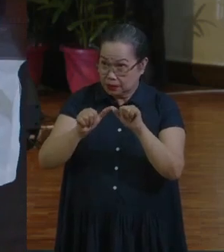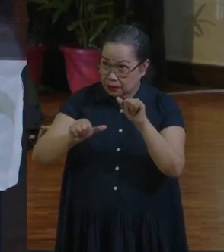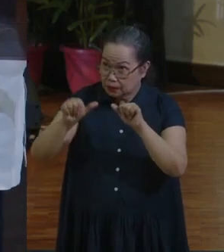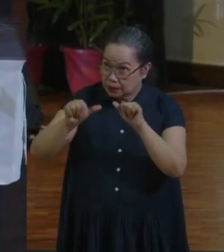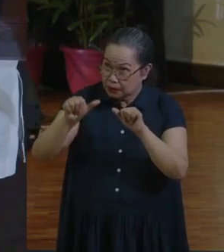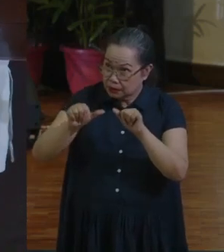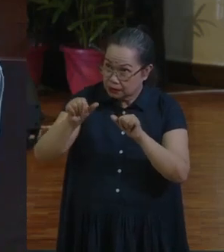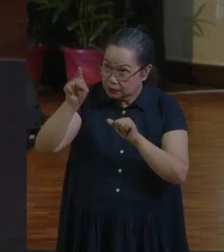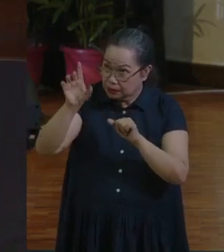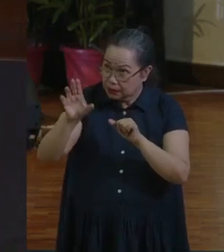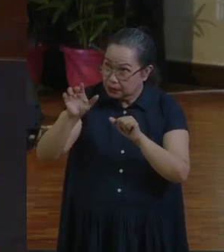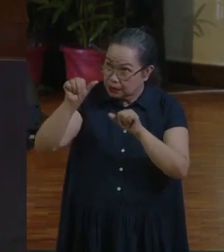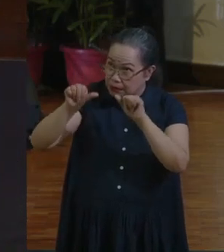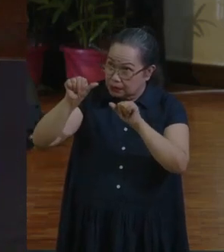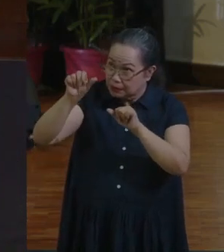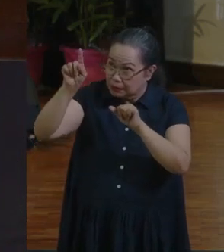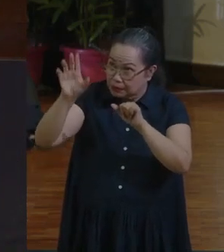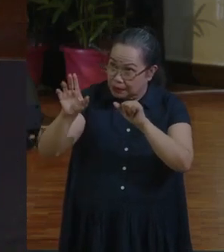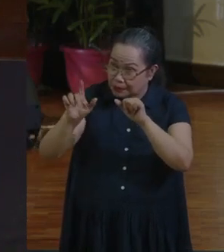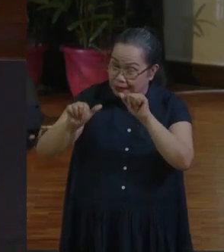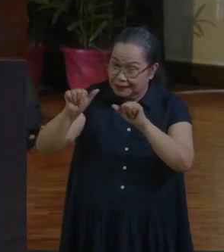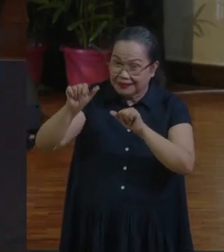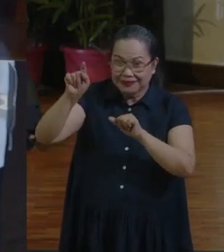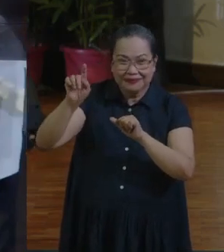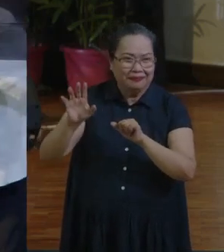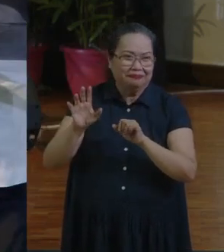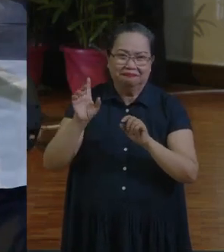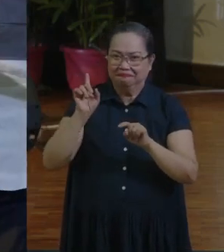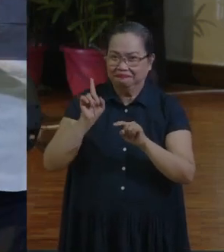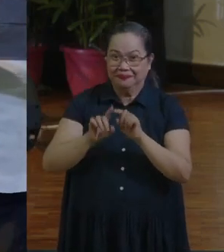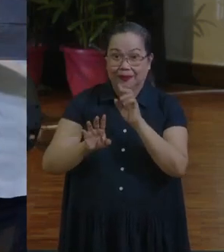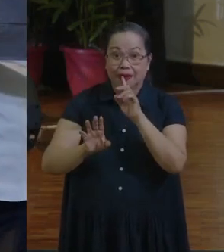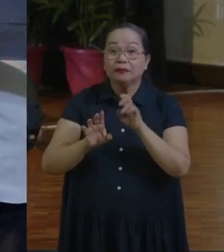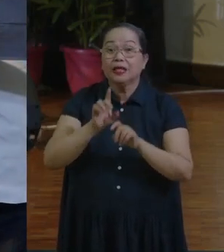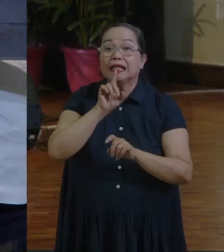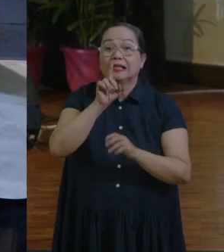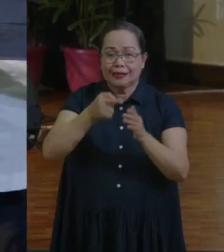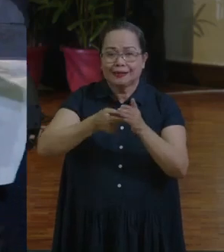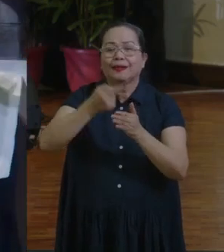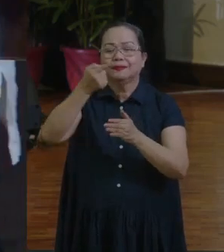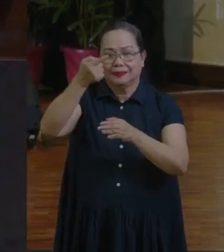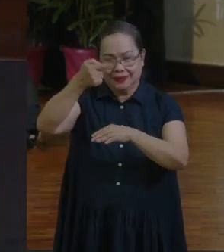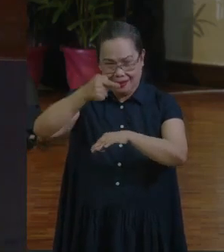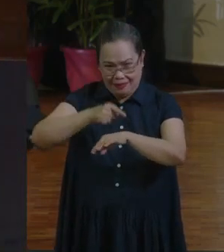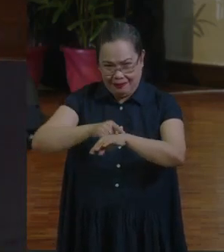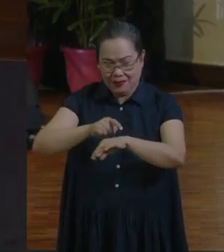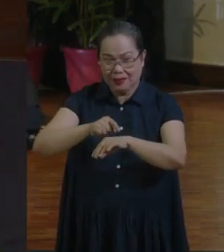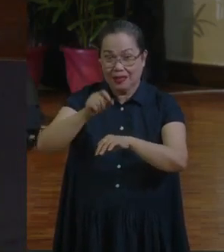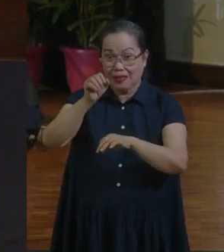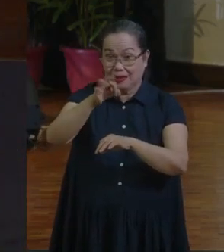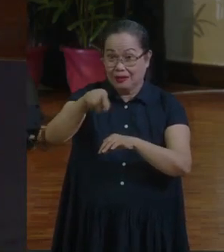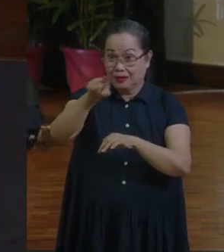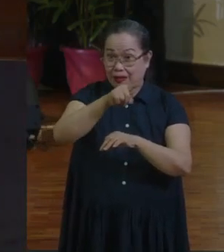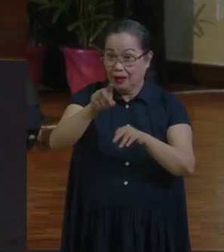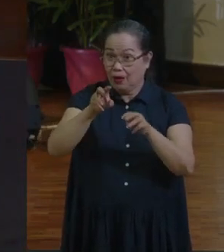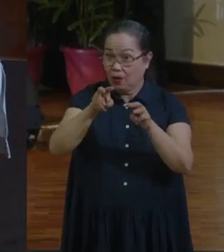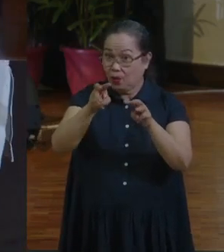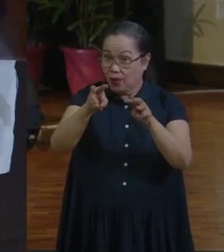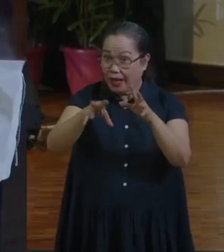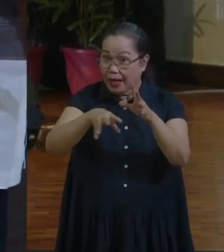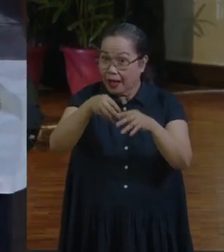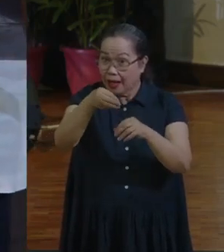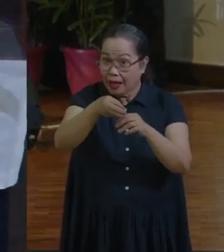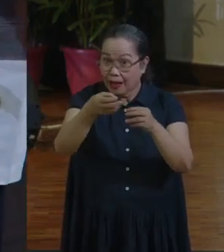ating pananampalataya. At ang tanging paraan upang tayo'y makalabas diyan sa ganyang